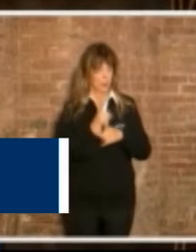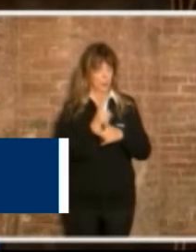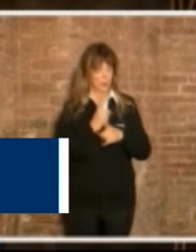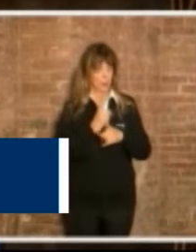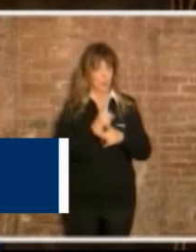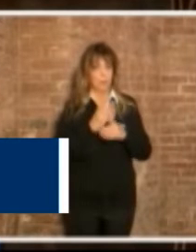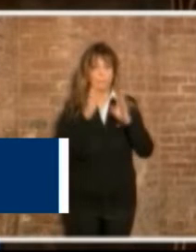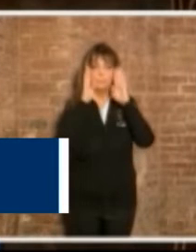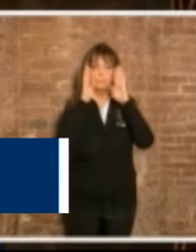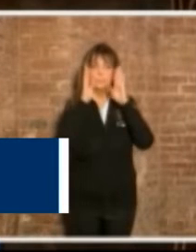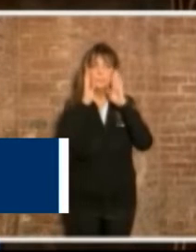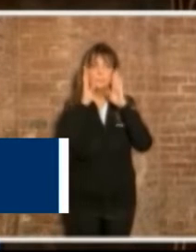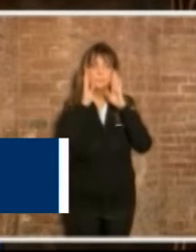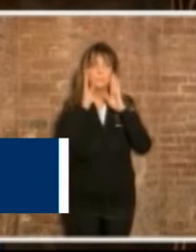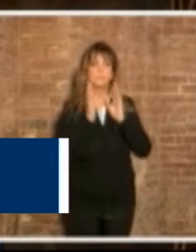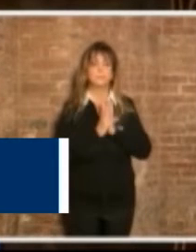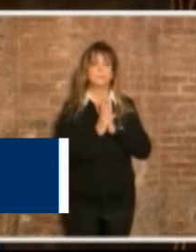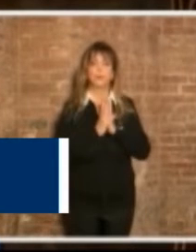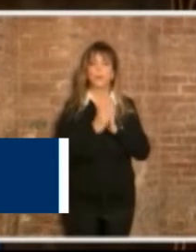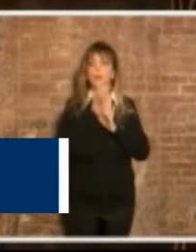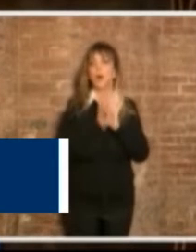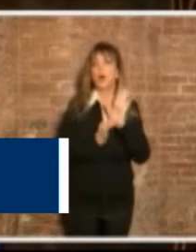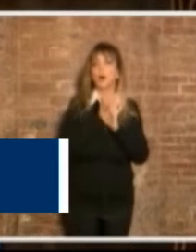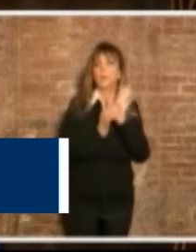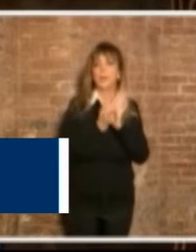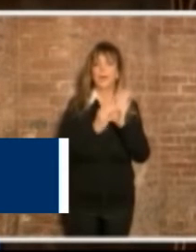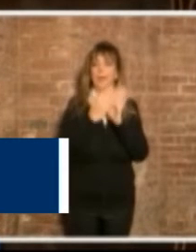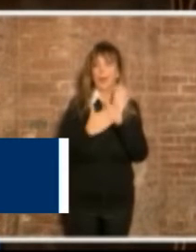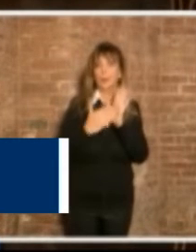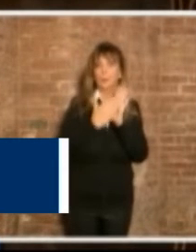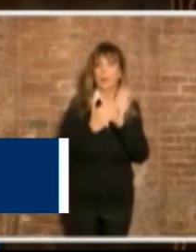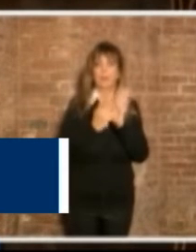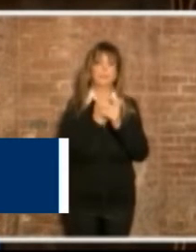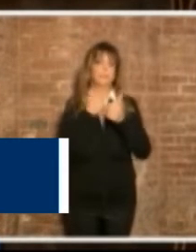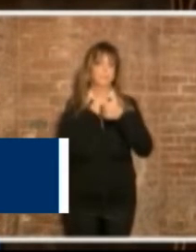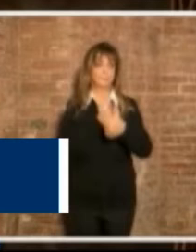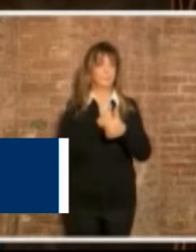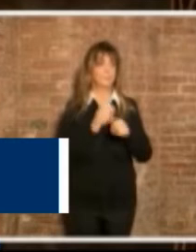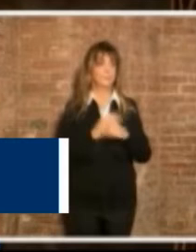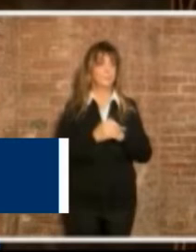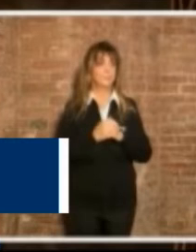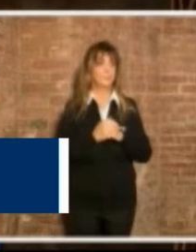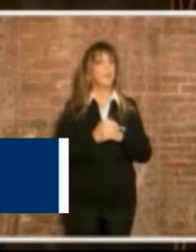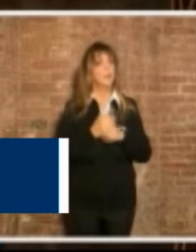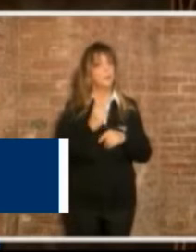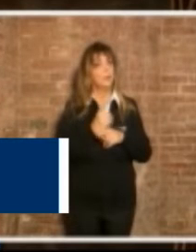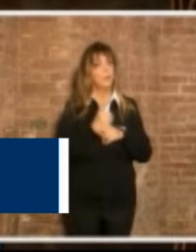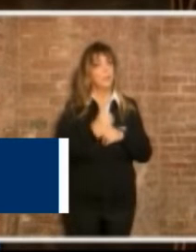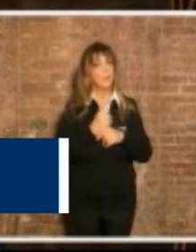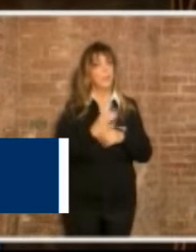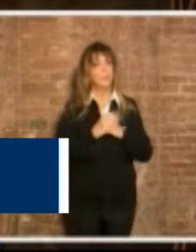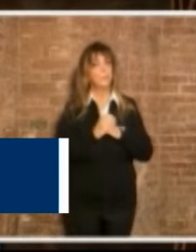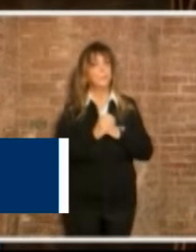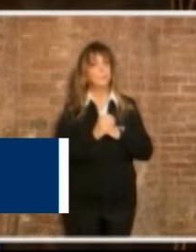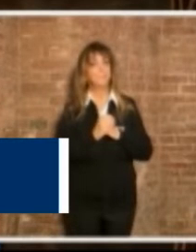con attenzione le norme di cautela che sono state indicate e di considerare l'importanza dell'affidamento